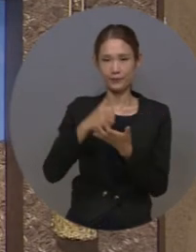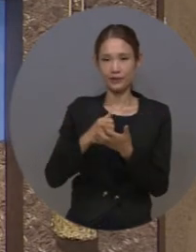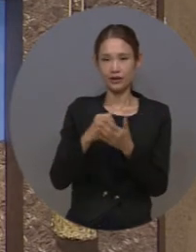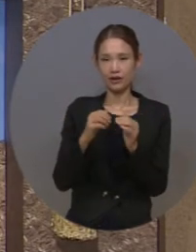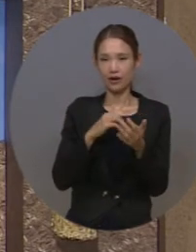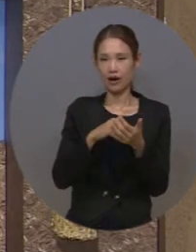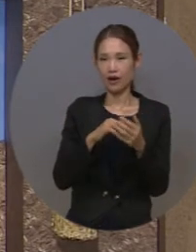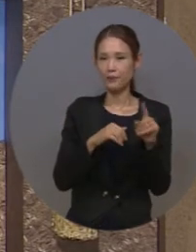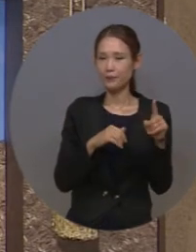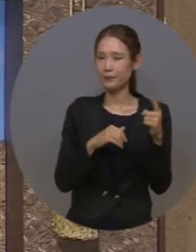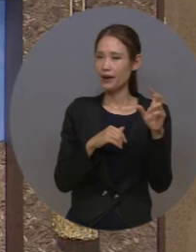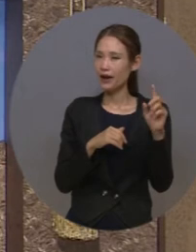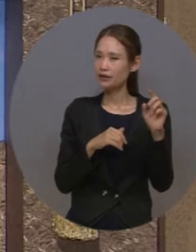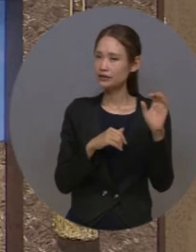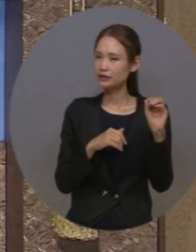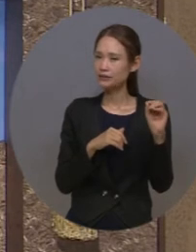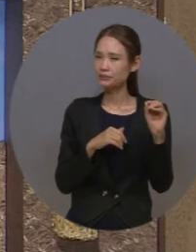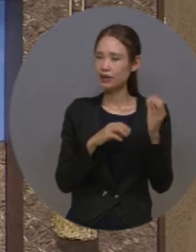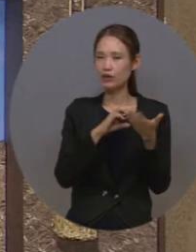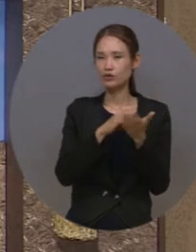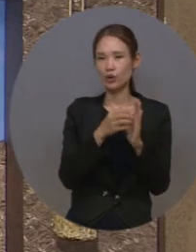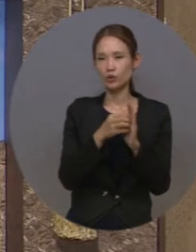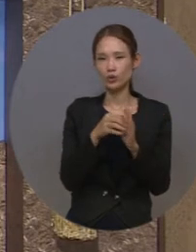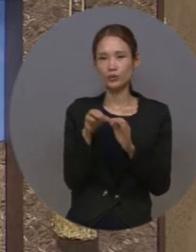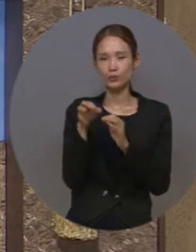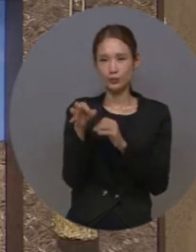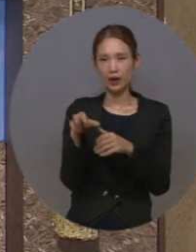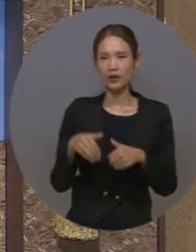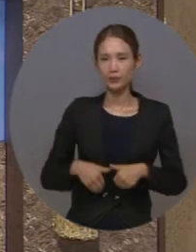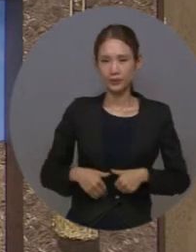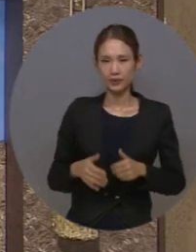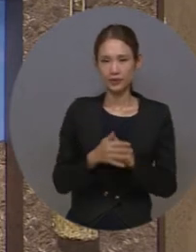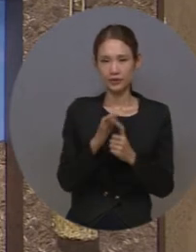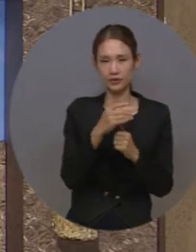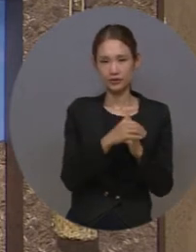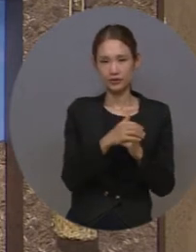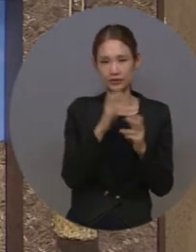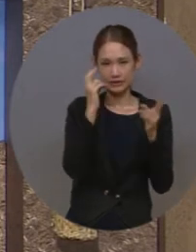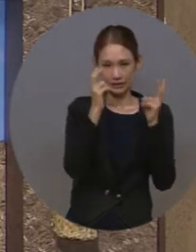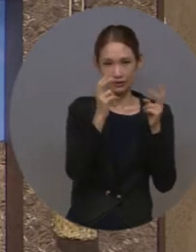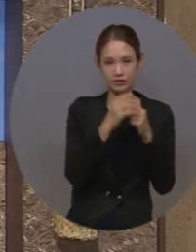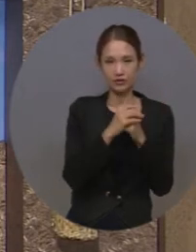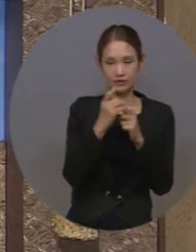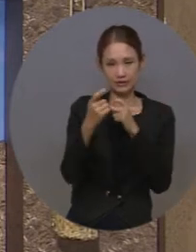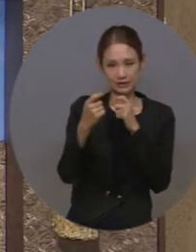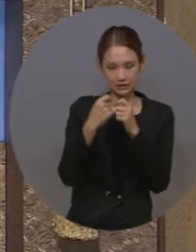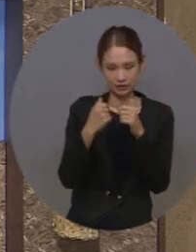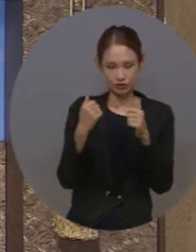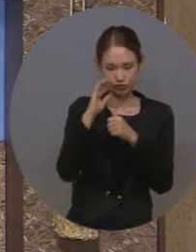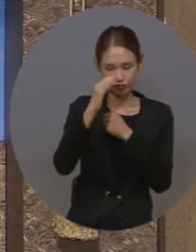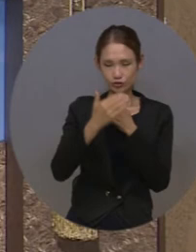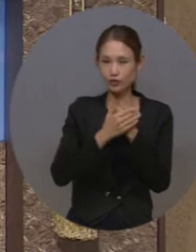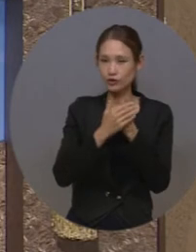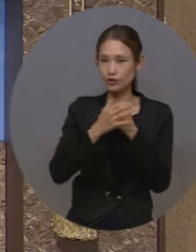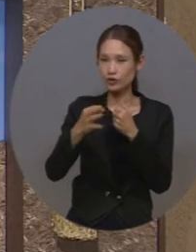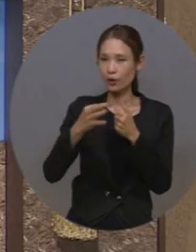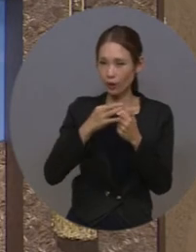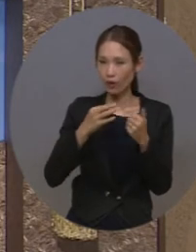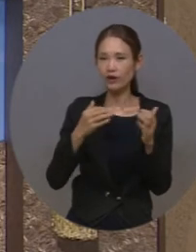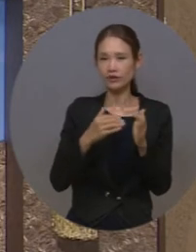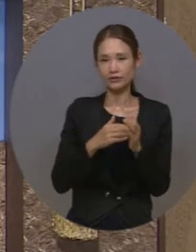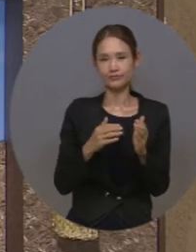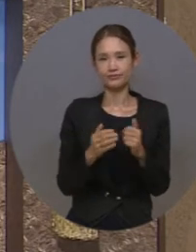번 할 때마다 그 한 120만 원이 드는데 그거를 그 산업단지의 기업체 또는 지인들이 막 후원을